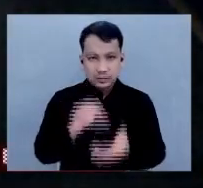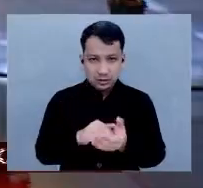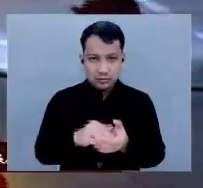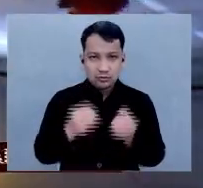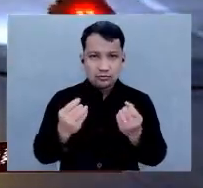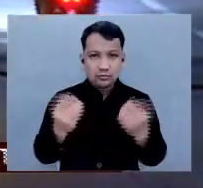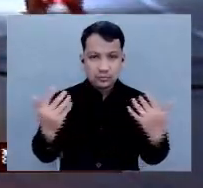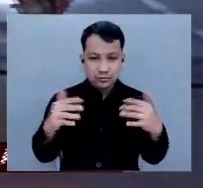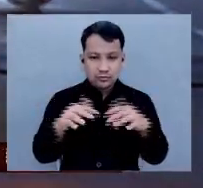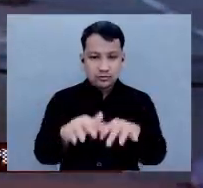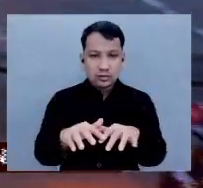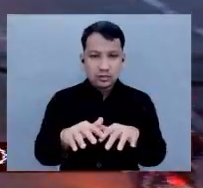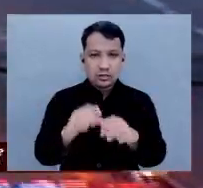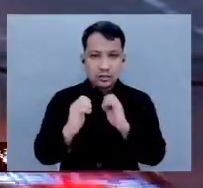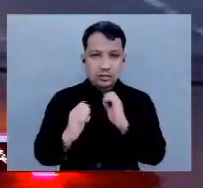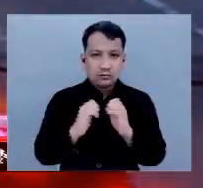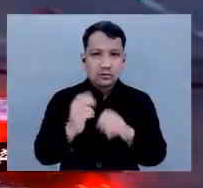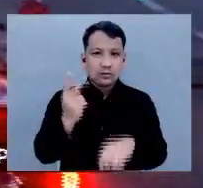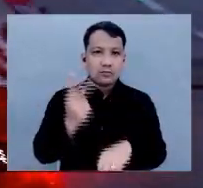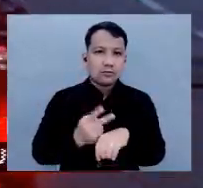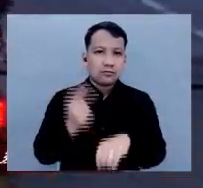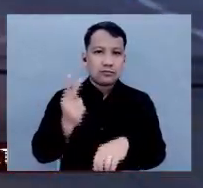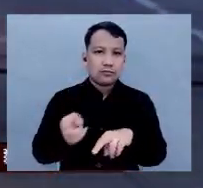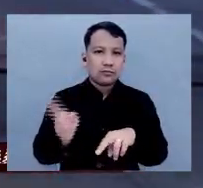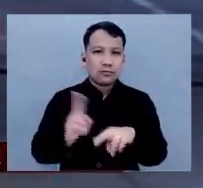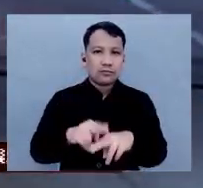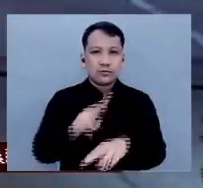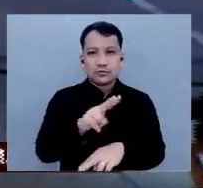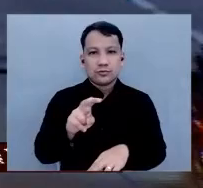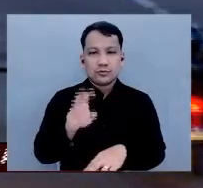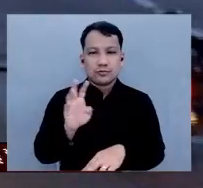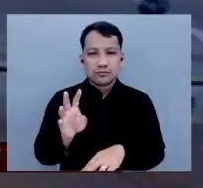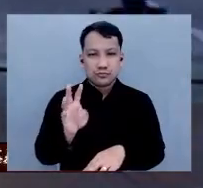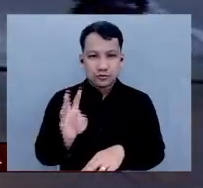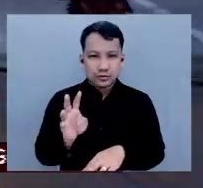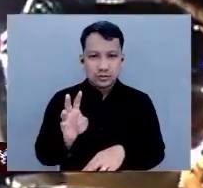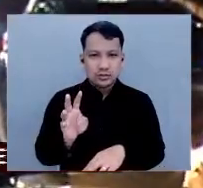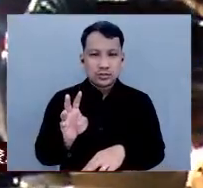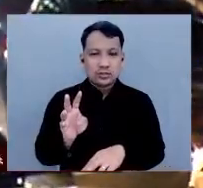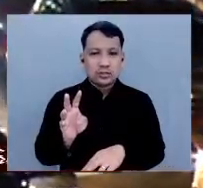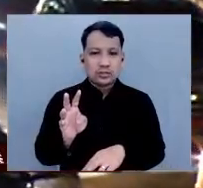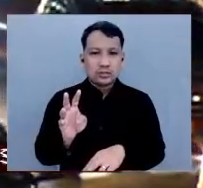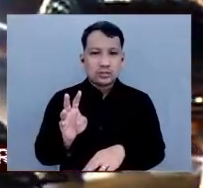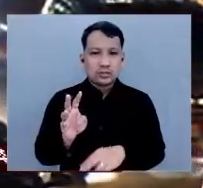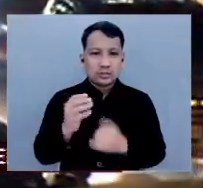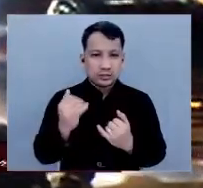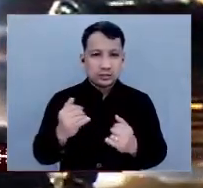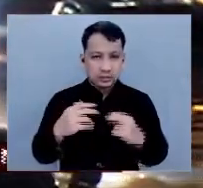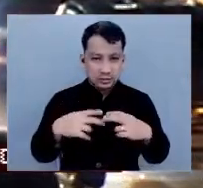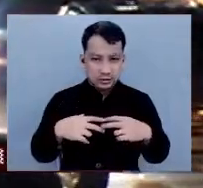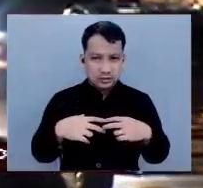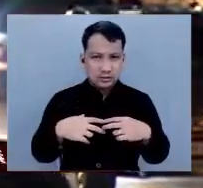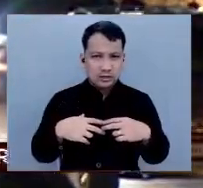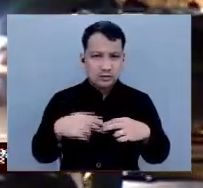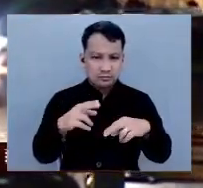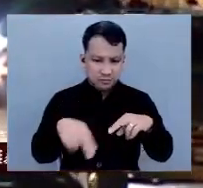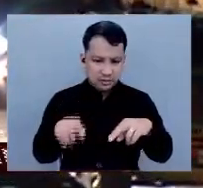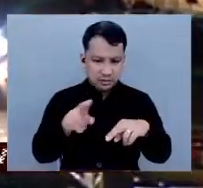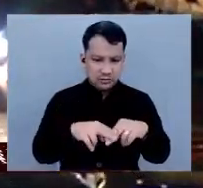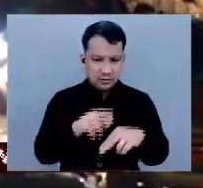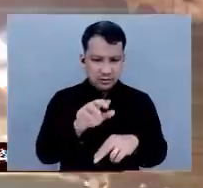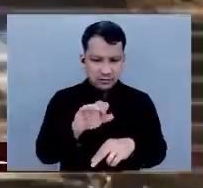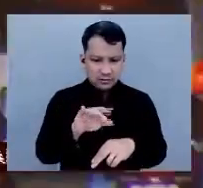EDSA. Halos doble yan ang kapasidad nitong 240,000 vehicles. At ngayong holiday season, hanggang 30% pa